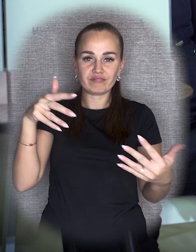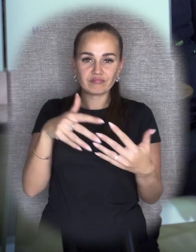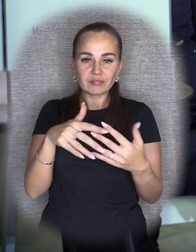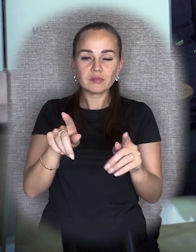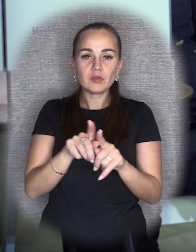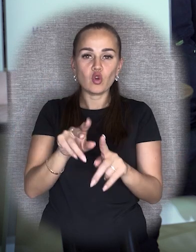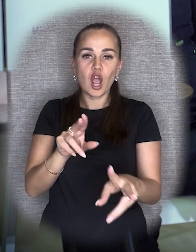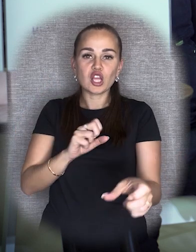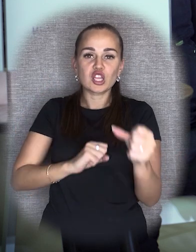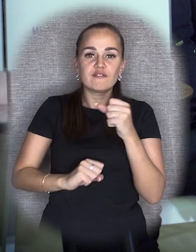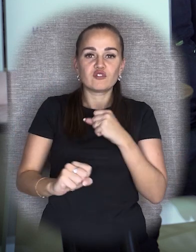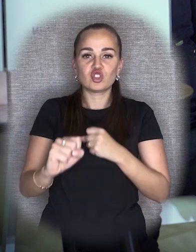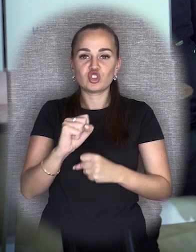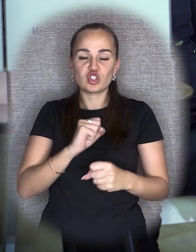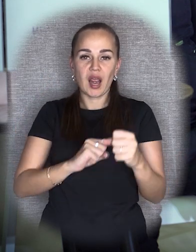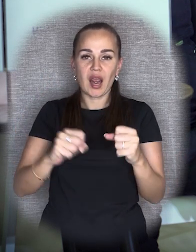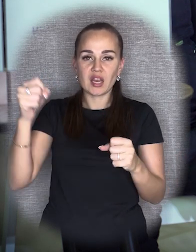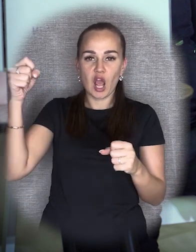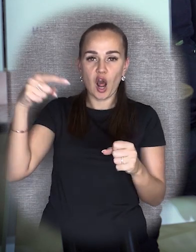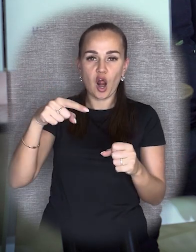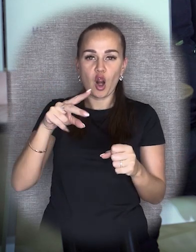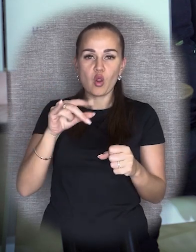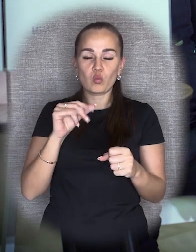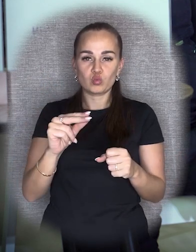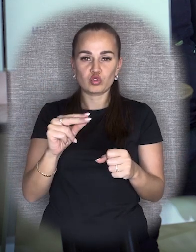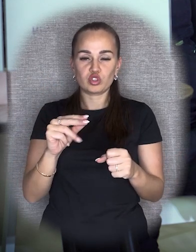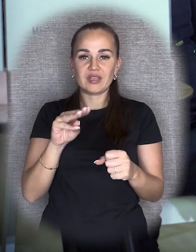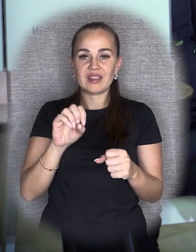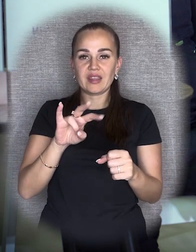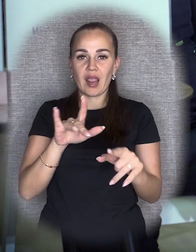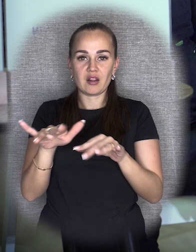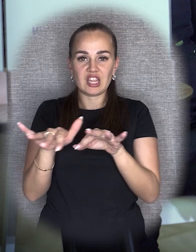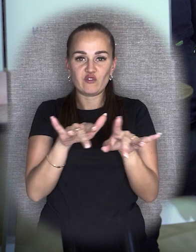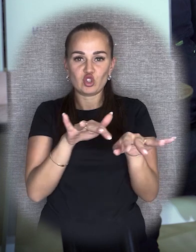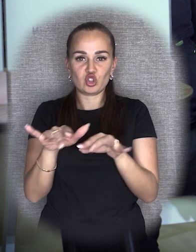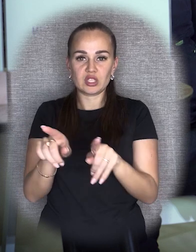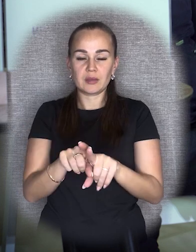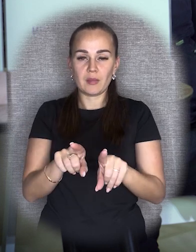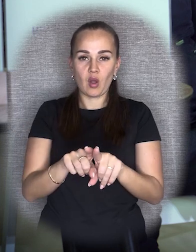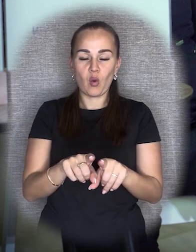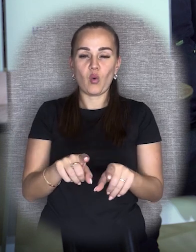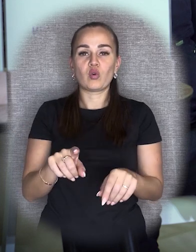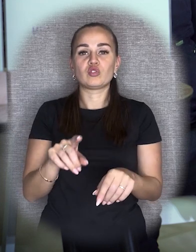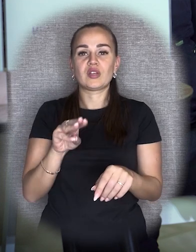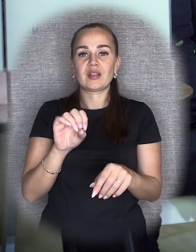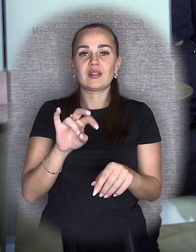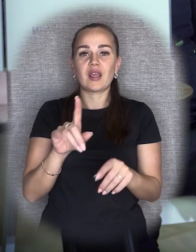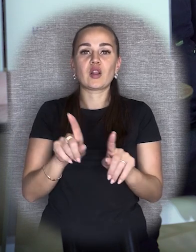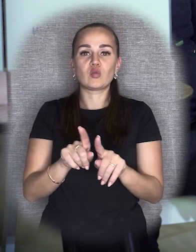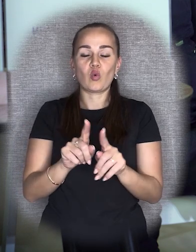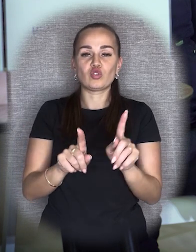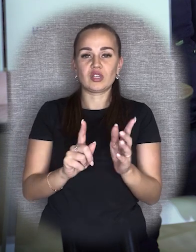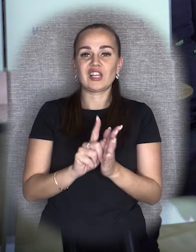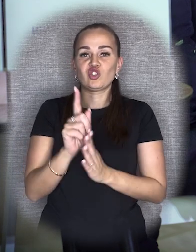этого движения луча, тени приходят в движение, и таким образом тени скульптуры